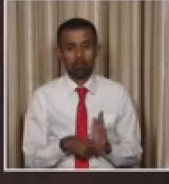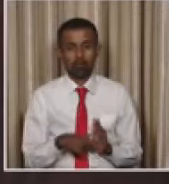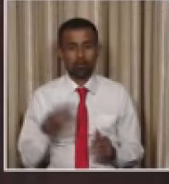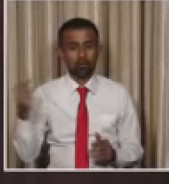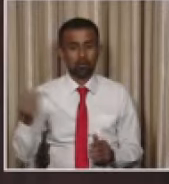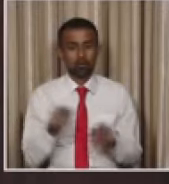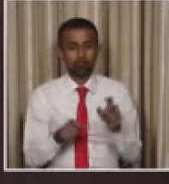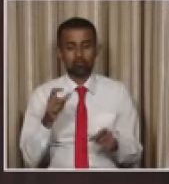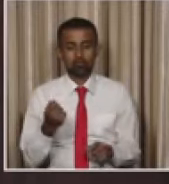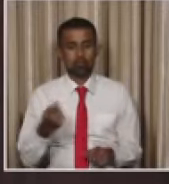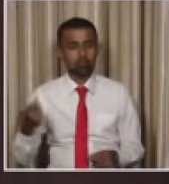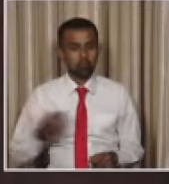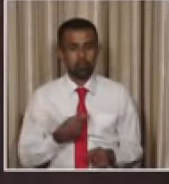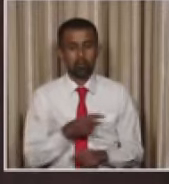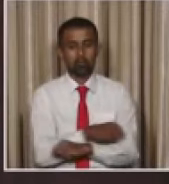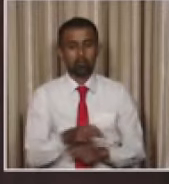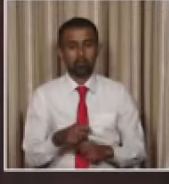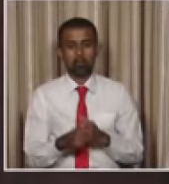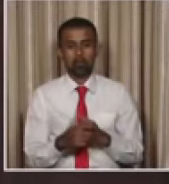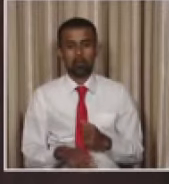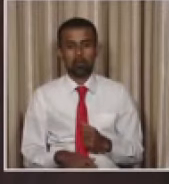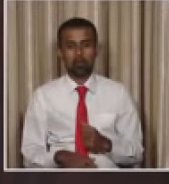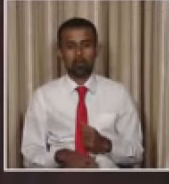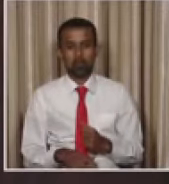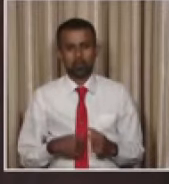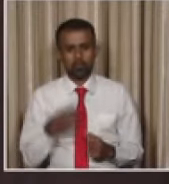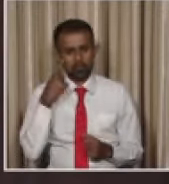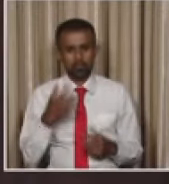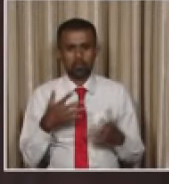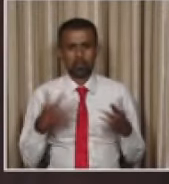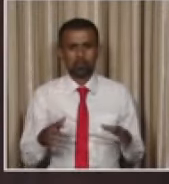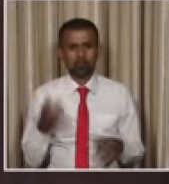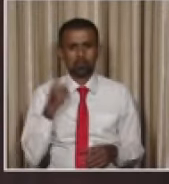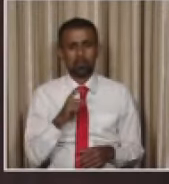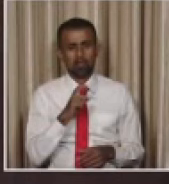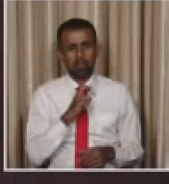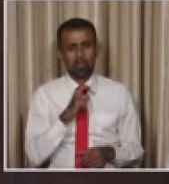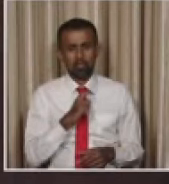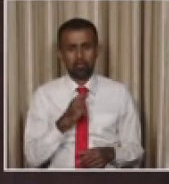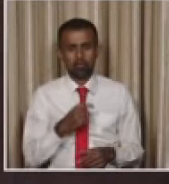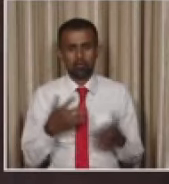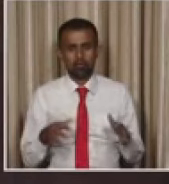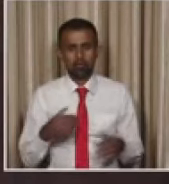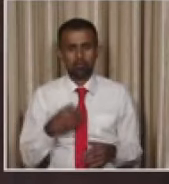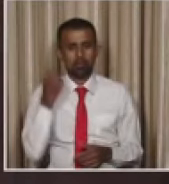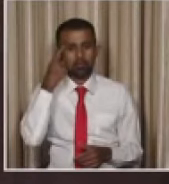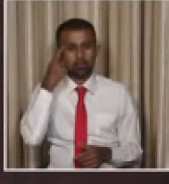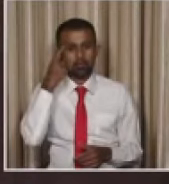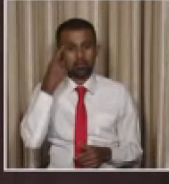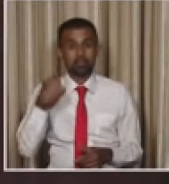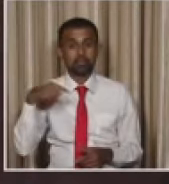geng salingan na pulau bidia berapa pelak hadu. Dan api itu aja iwarai kian, dan macam tu asal kaya apa ama, mereka iwarai kian, dan api itu angiti. Hebei